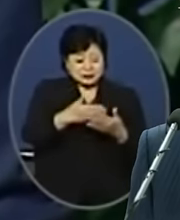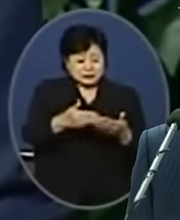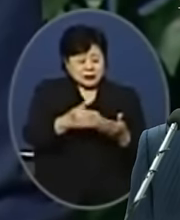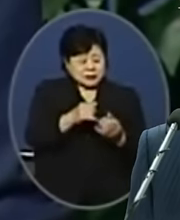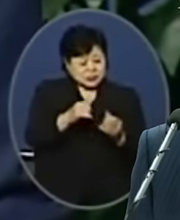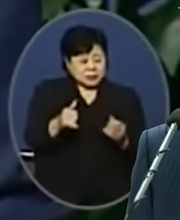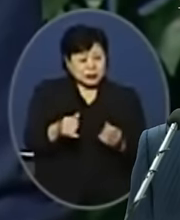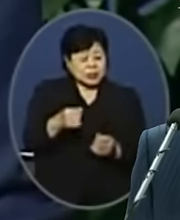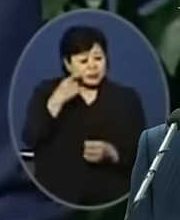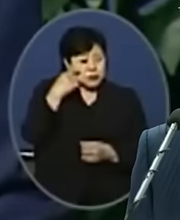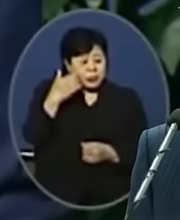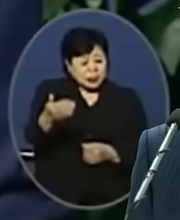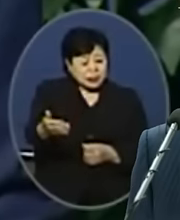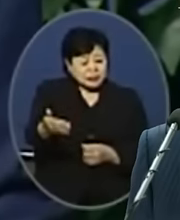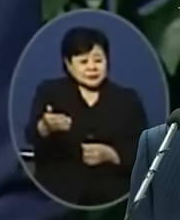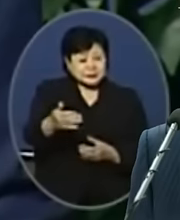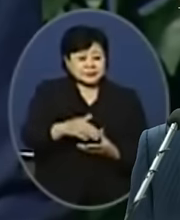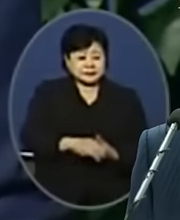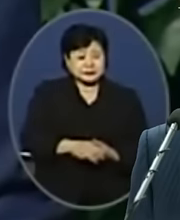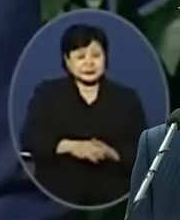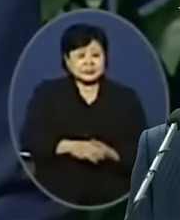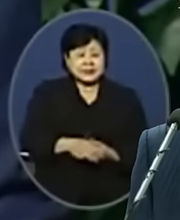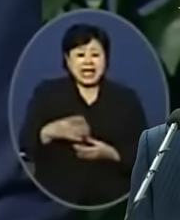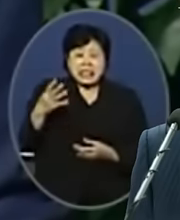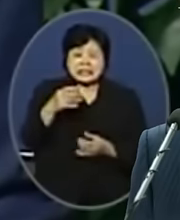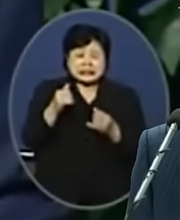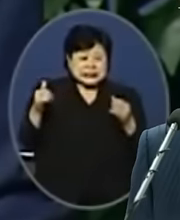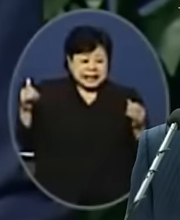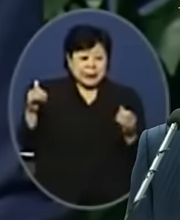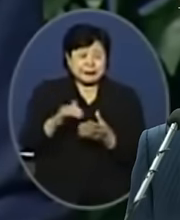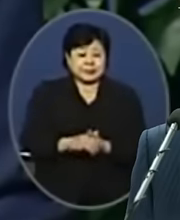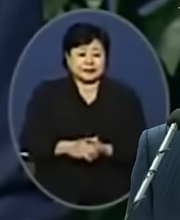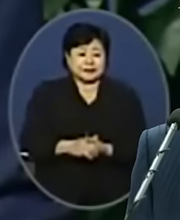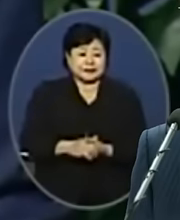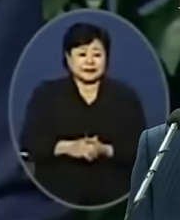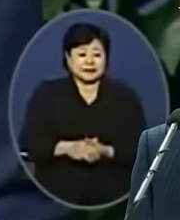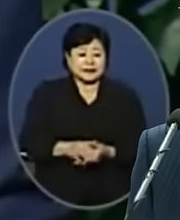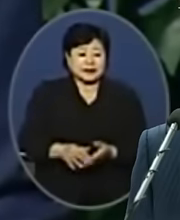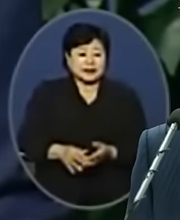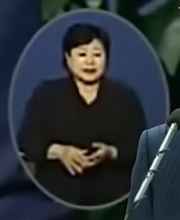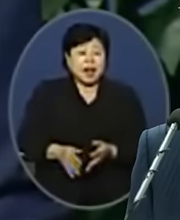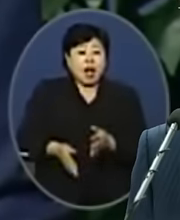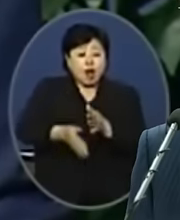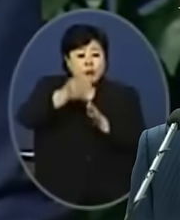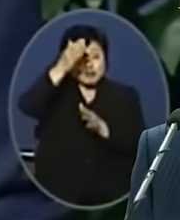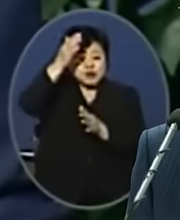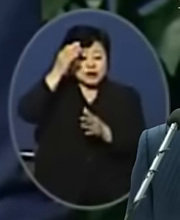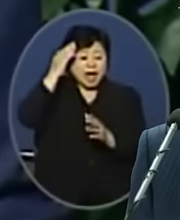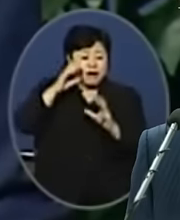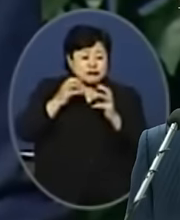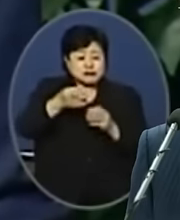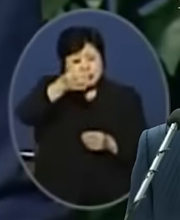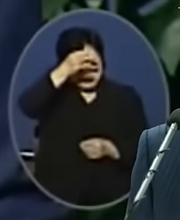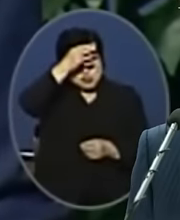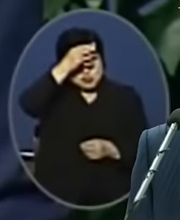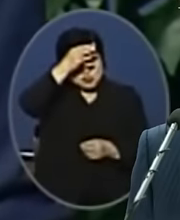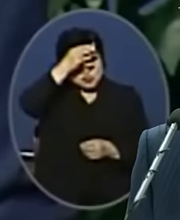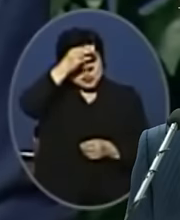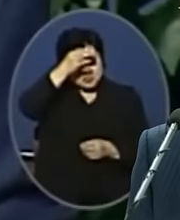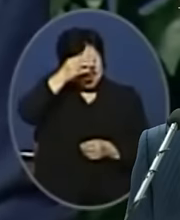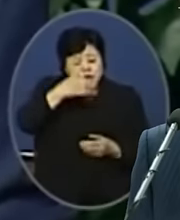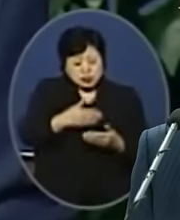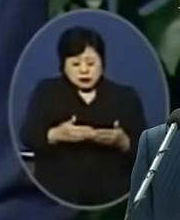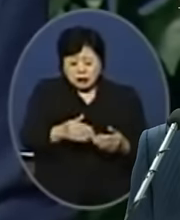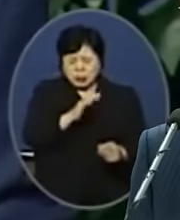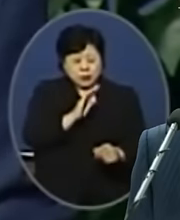설계하는 사람들에게 물어보니까 4,000명 이상의 건물은 우리 한국 기술로서는